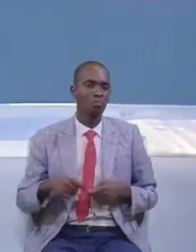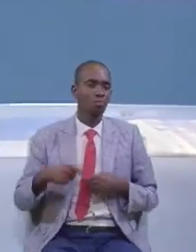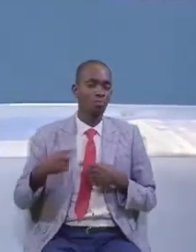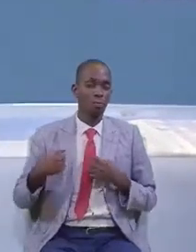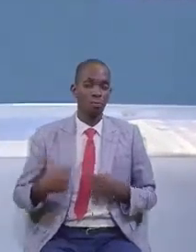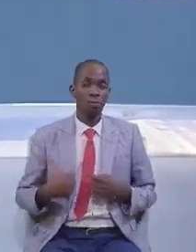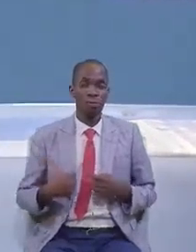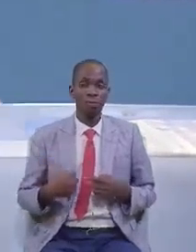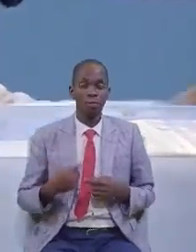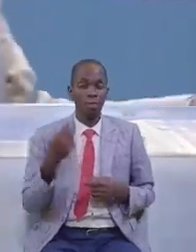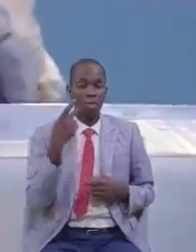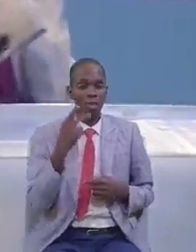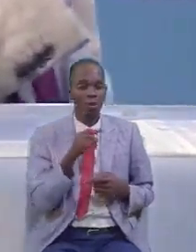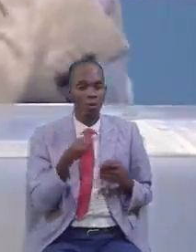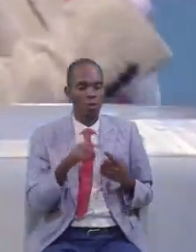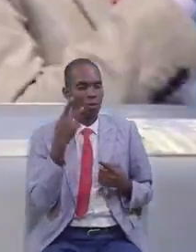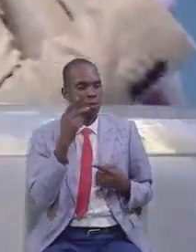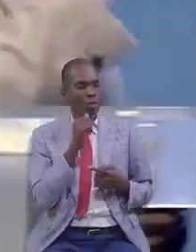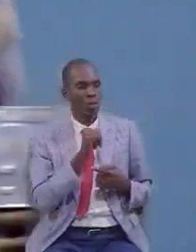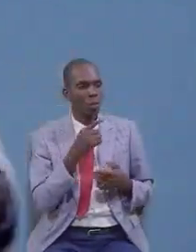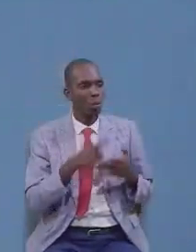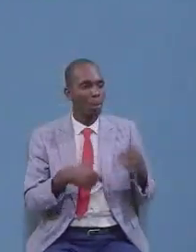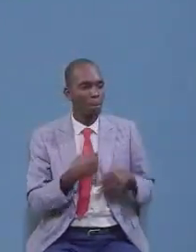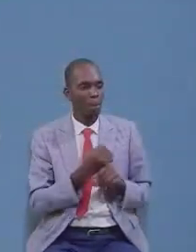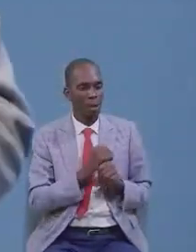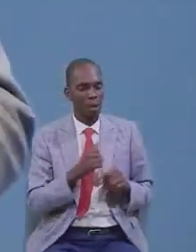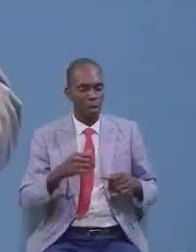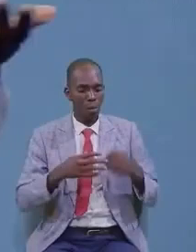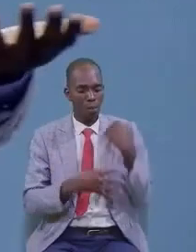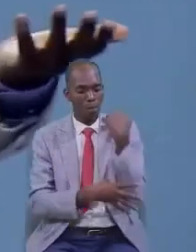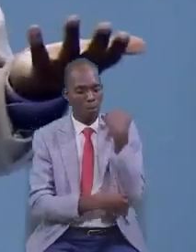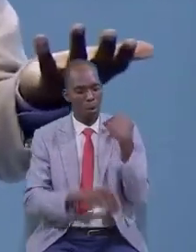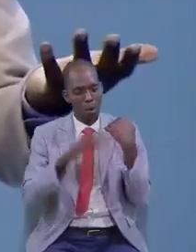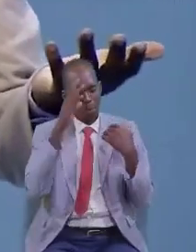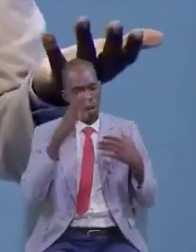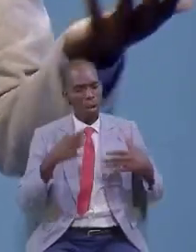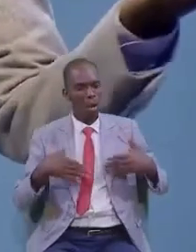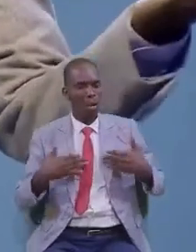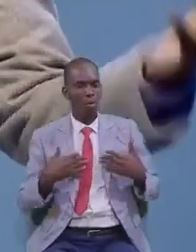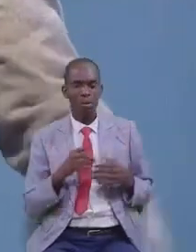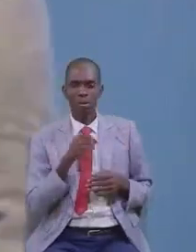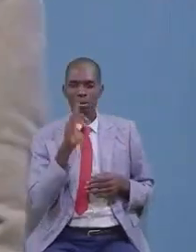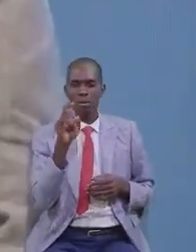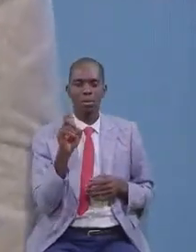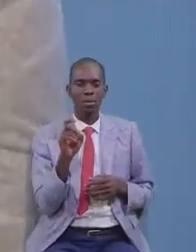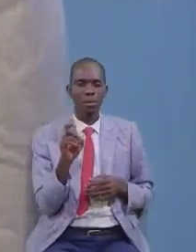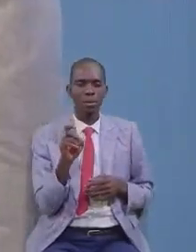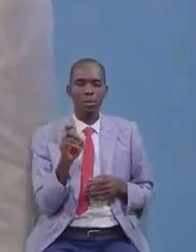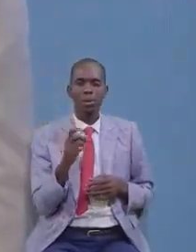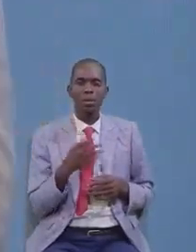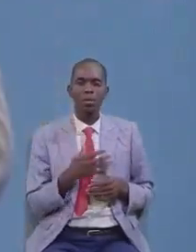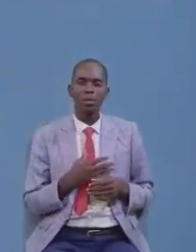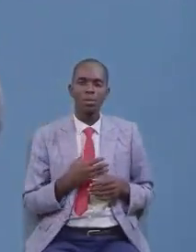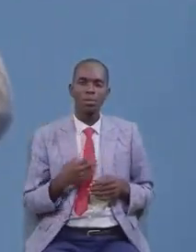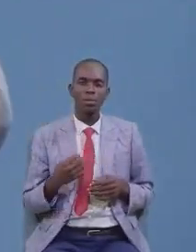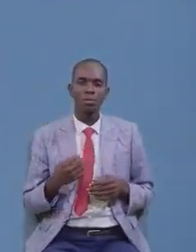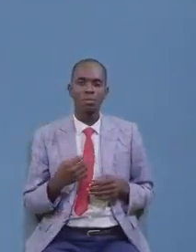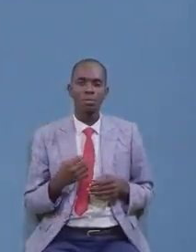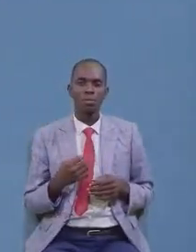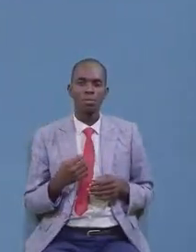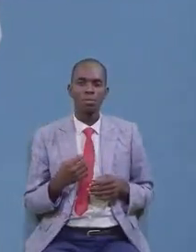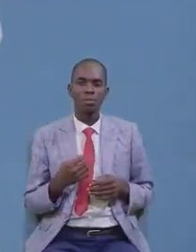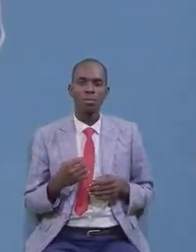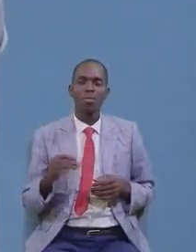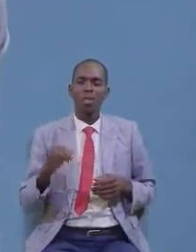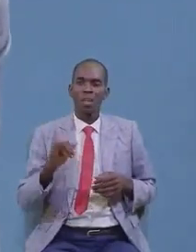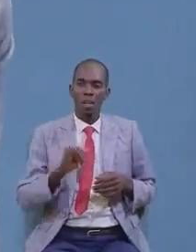ఆలోచన. What makes a poor man happy? ఒక దీనుడైన వాడు బీదవాడు సంతోషంగా ఉన్నాడంటే I'm happy. నాకు బ్రేక్ఫాస్ట్ ఉన్నంతతో సంతోషం.